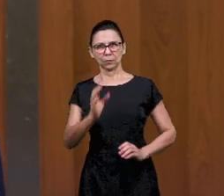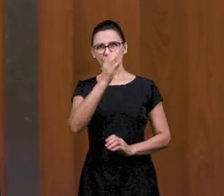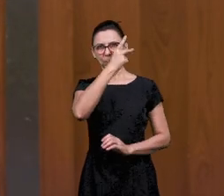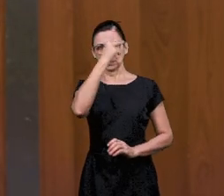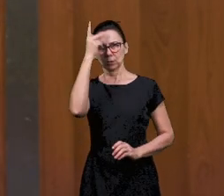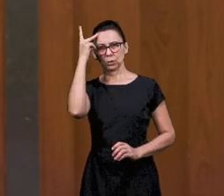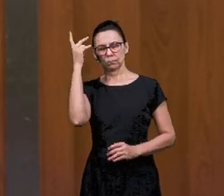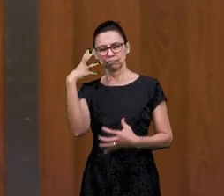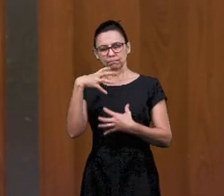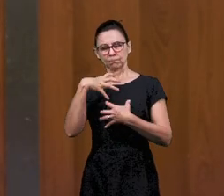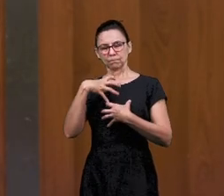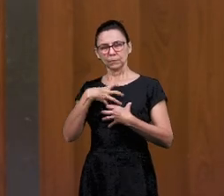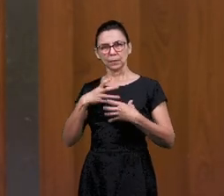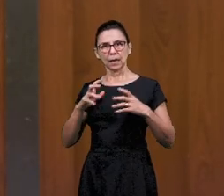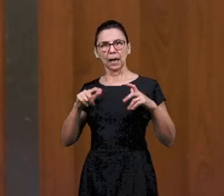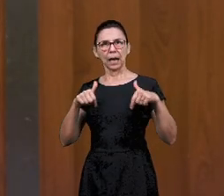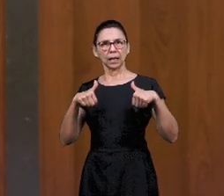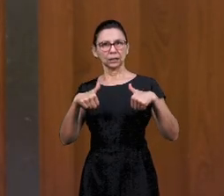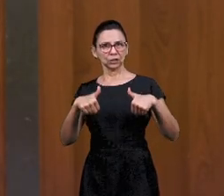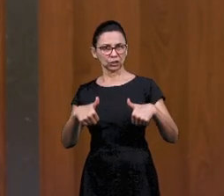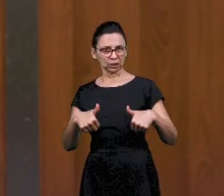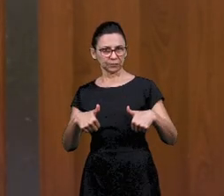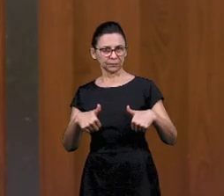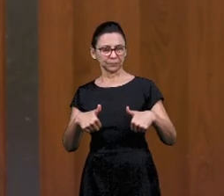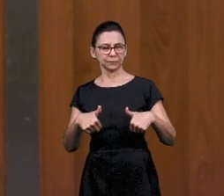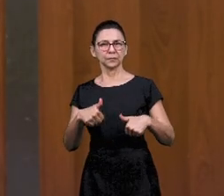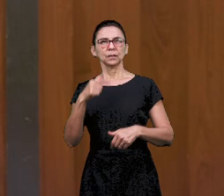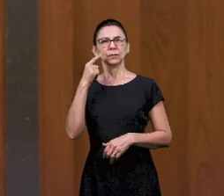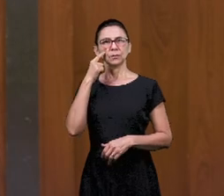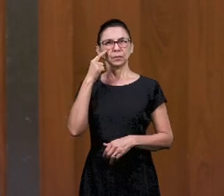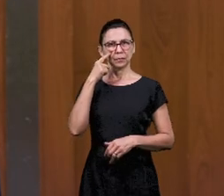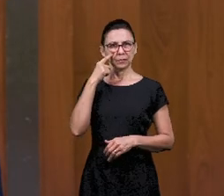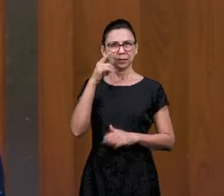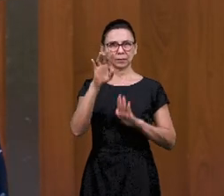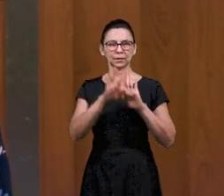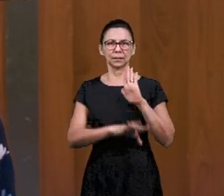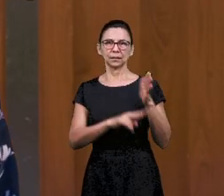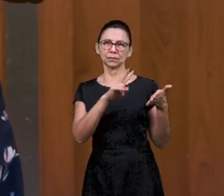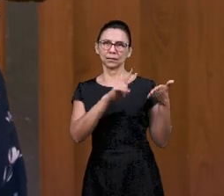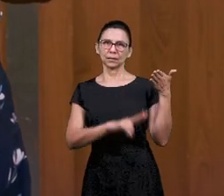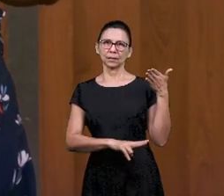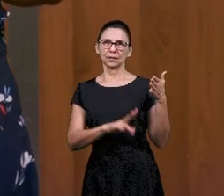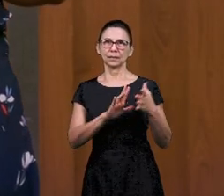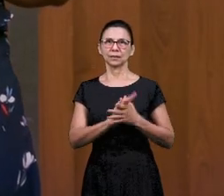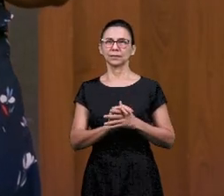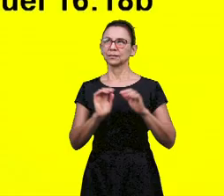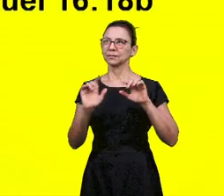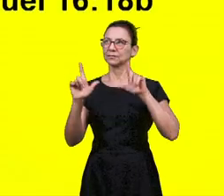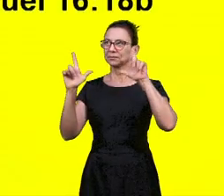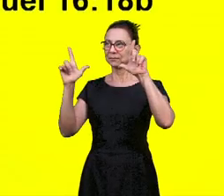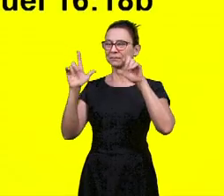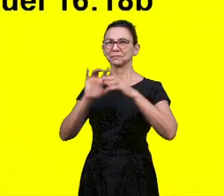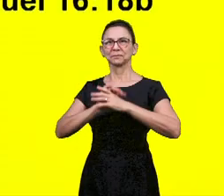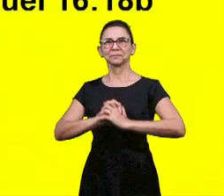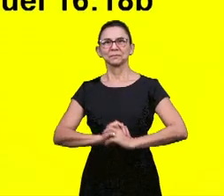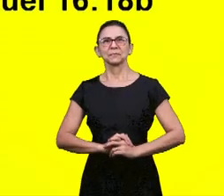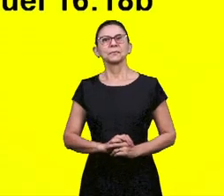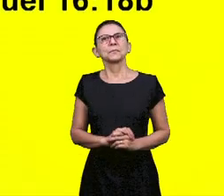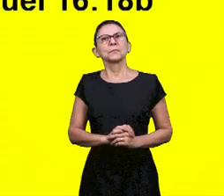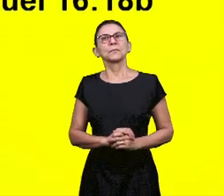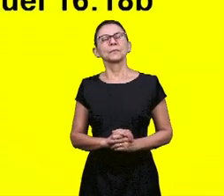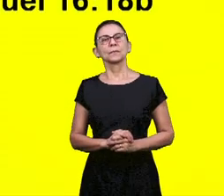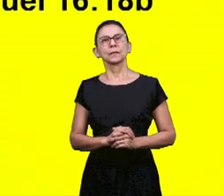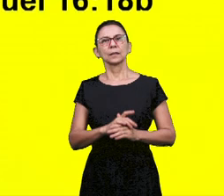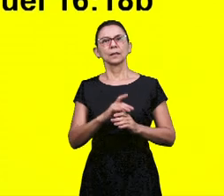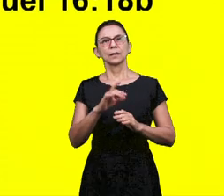de sentir et d'agir. Pour cela, nous allons lire un texte de la parole de Dieu qui est projeté dans le diapositive. Ainsi nous dit la